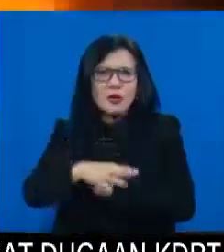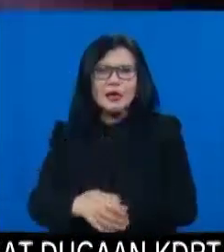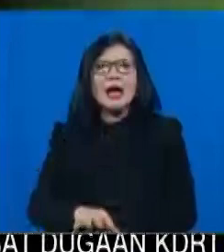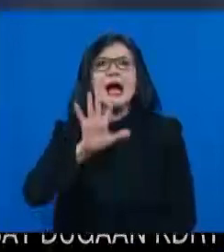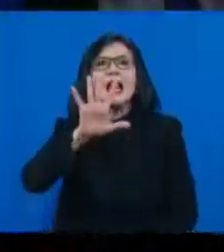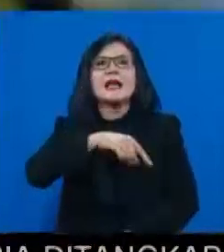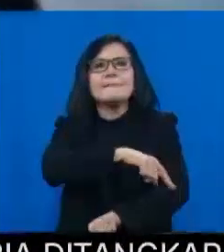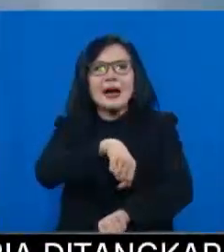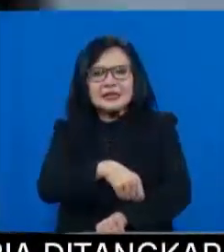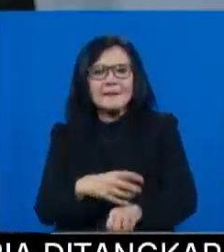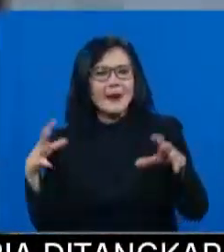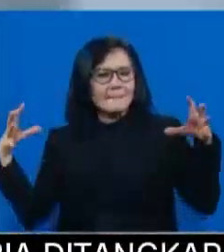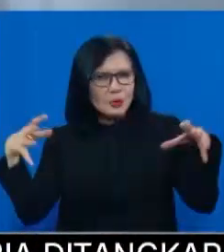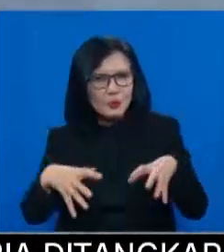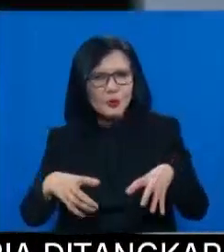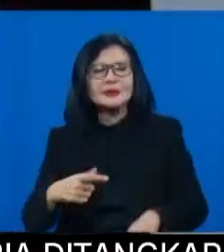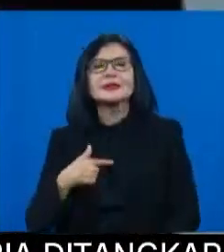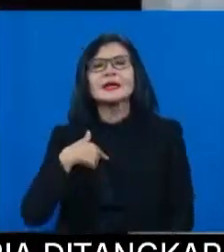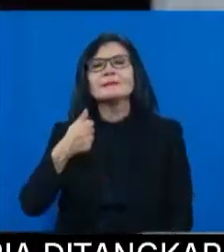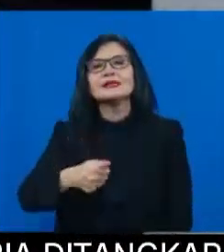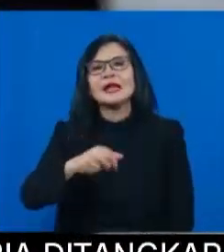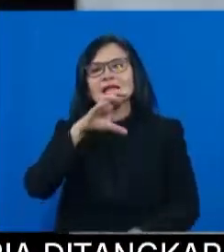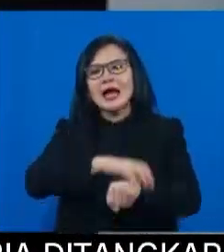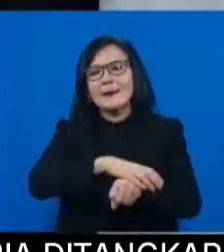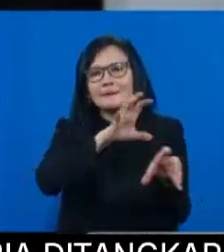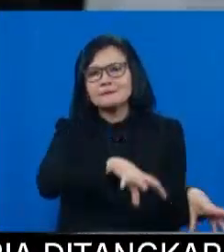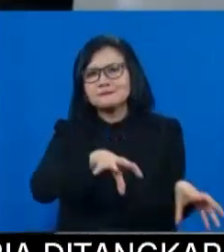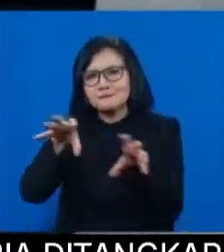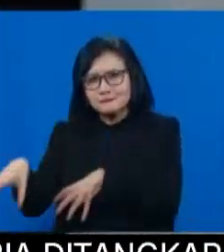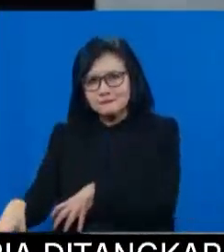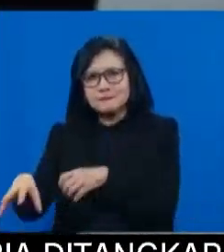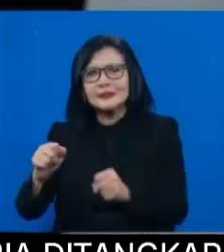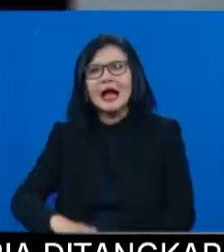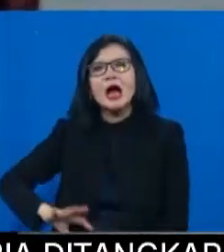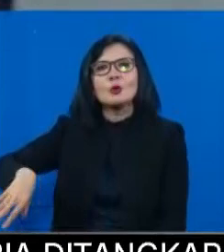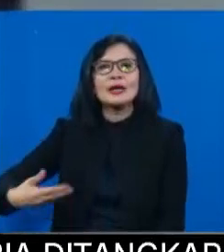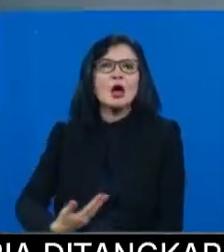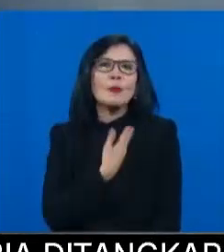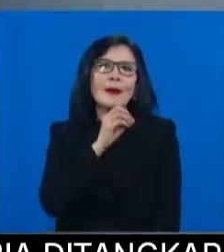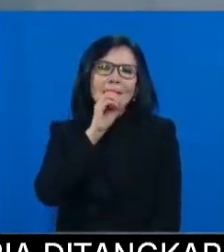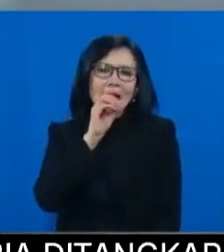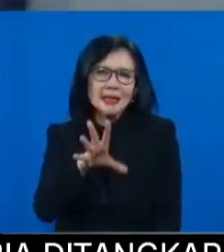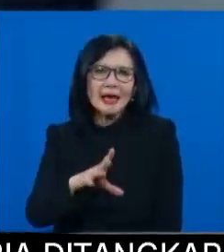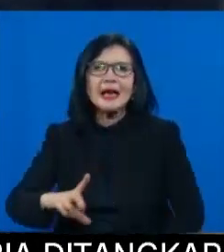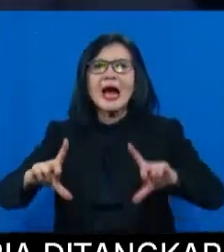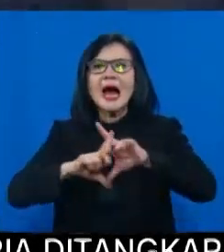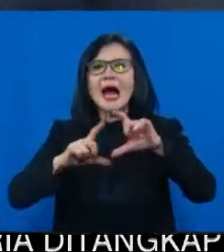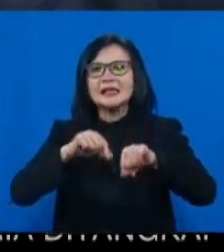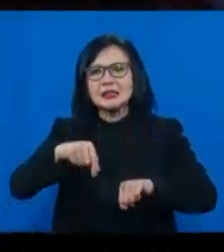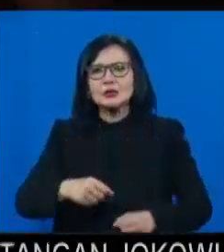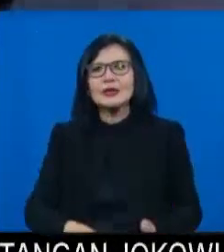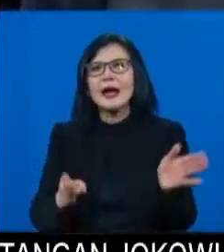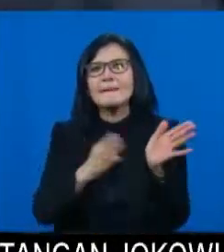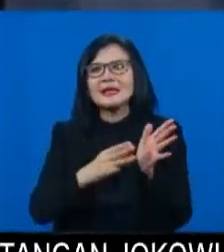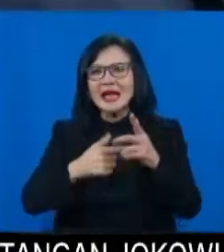jam pengepungan, AS akhirnya berhasil dievakuasi. Belakangan dari keterangan keluarga korban, AS diketahui mempunyai